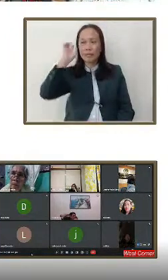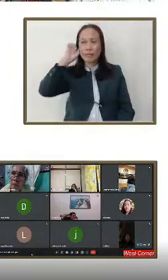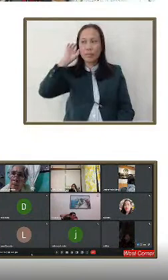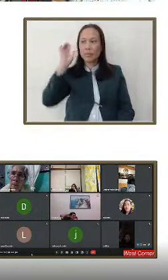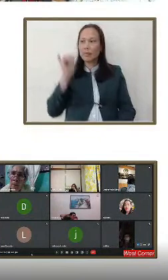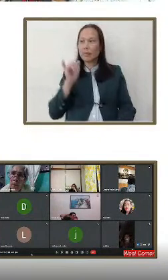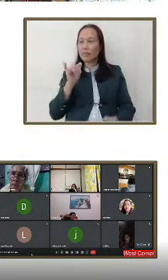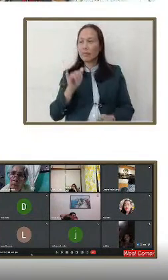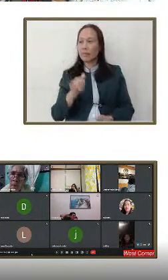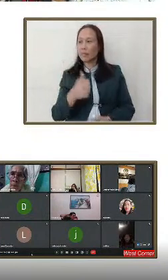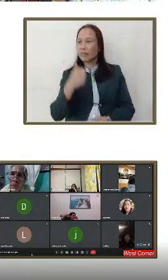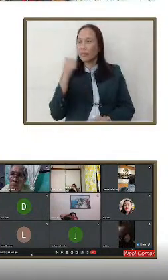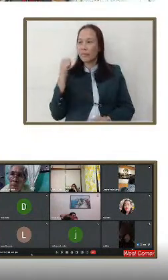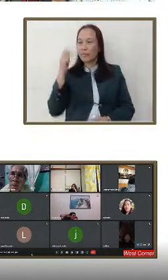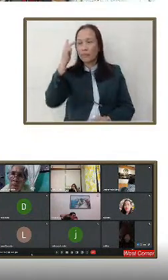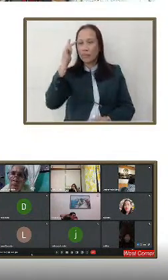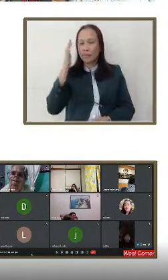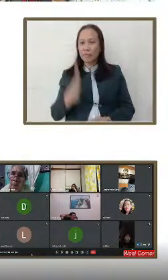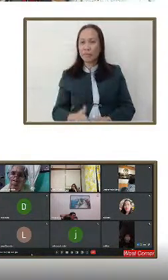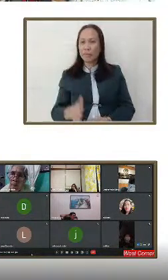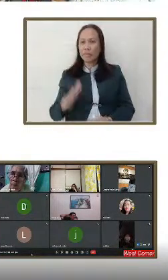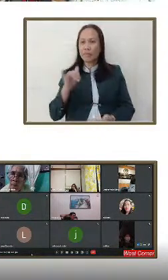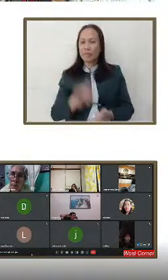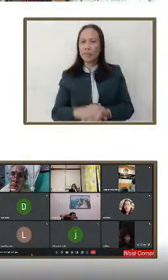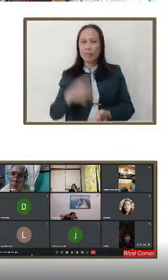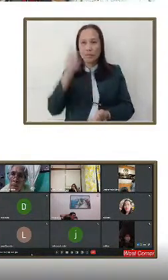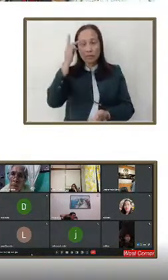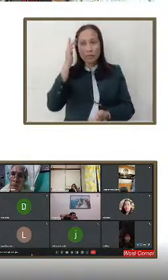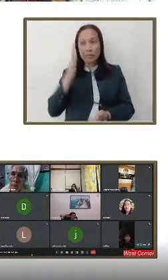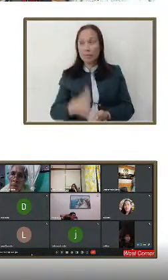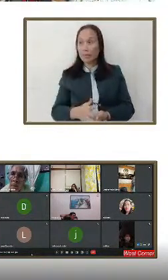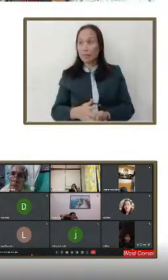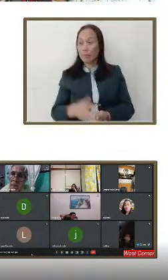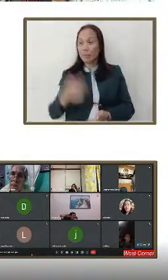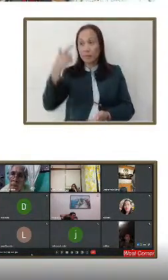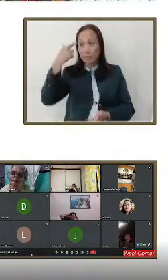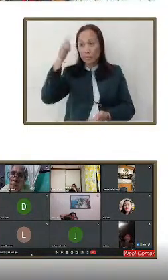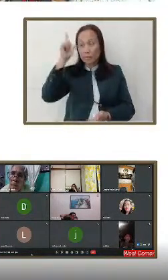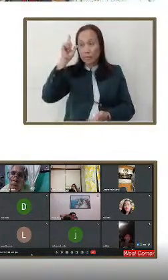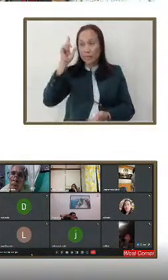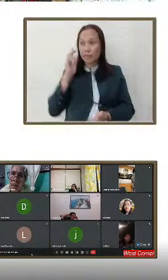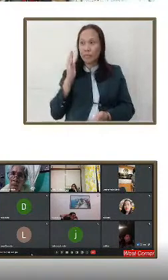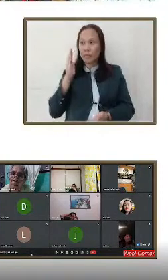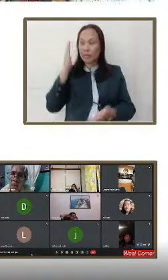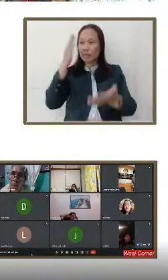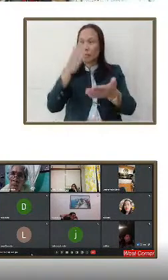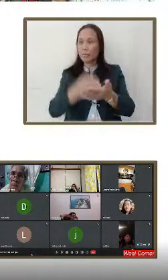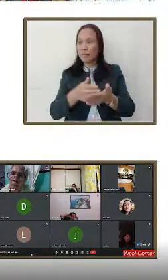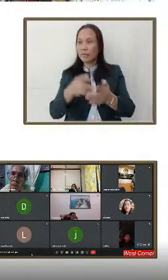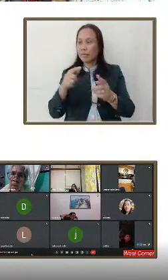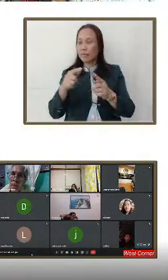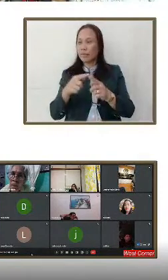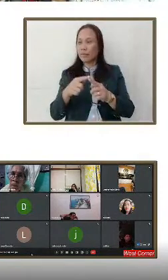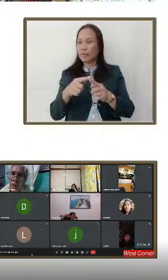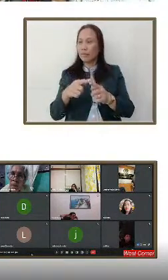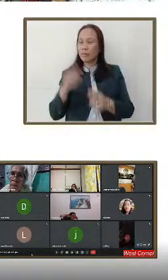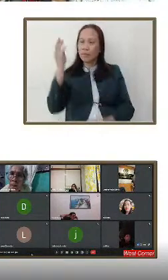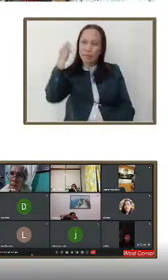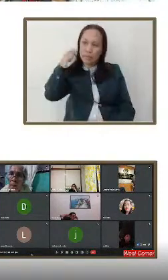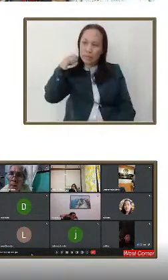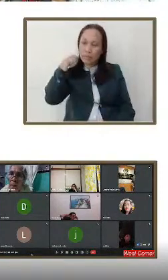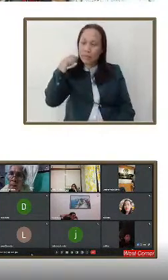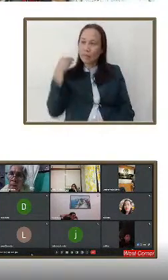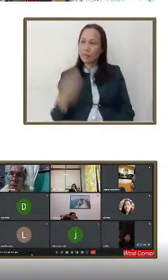mong ginawa, sinabi, nag-request sila na kung po pwede raw mag-lunch kami doon sa isang simbahan, Baptist Church, and then